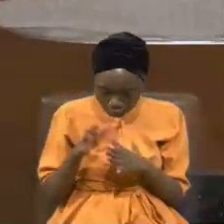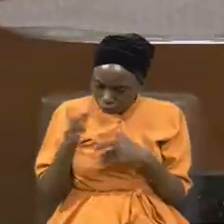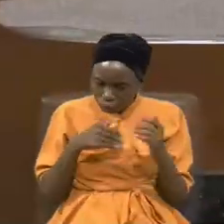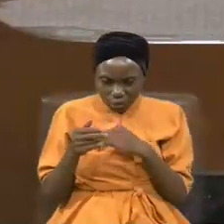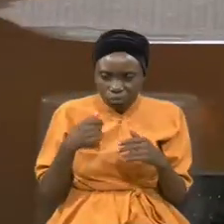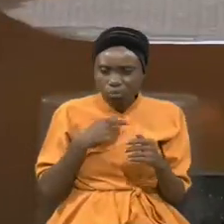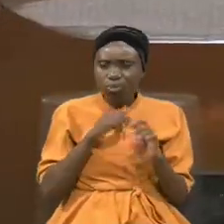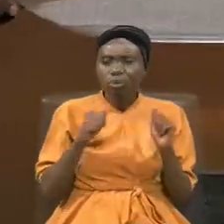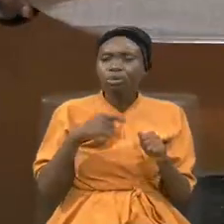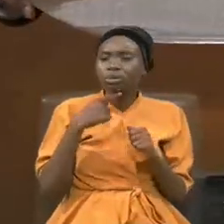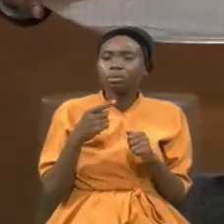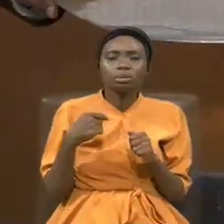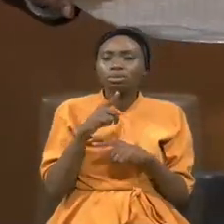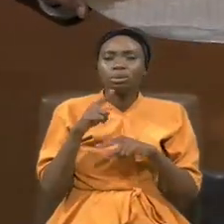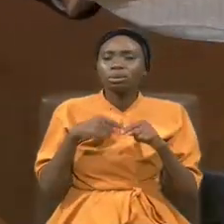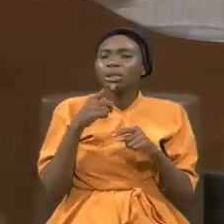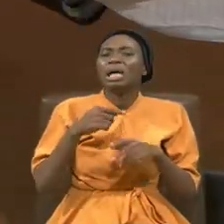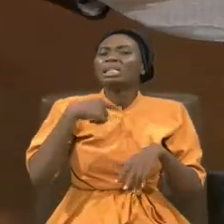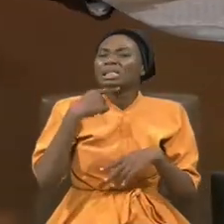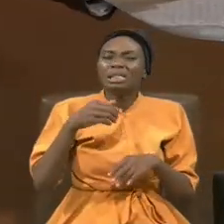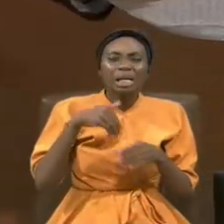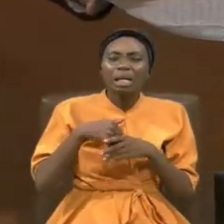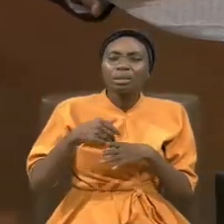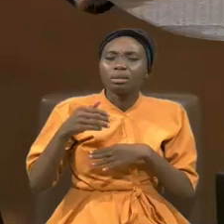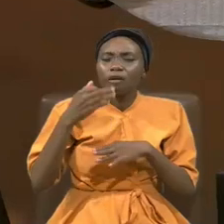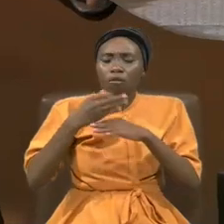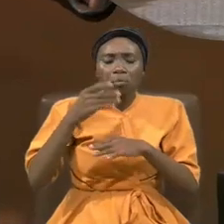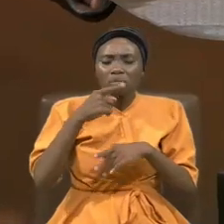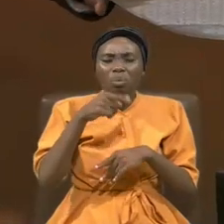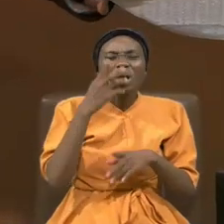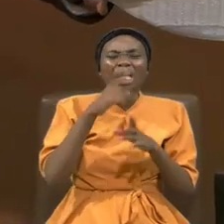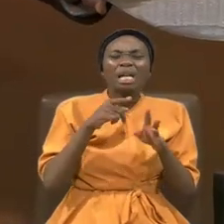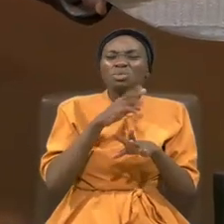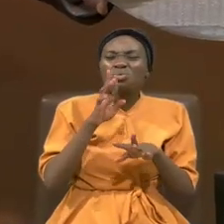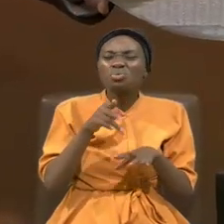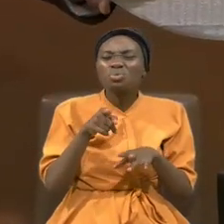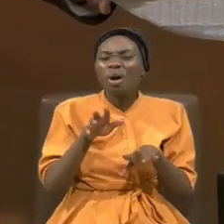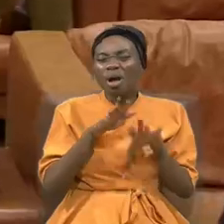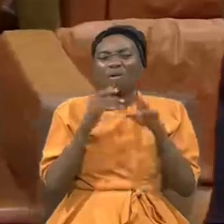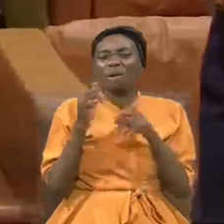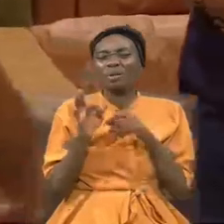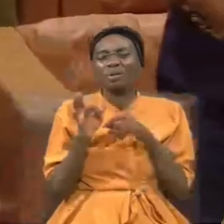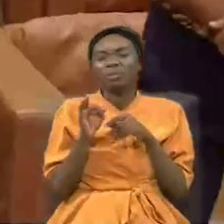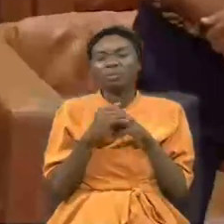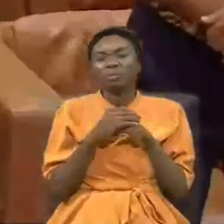Quelque chose que vous pouvez dire devant lui, derrière lui, dites-le devant lui. De quoi avez-vous peur?